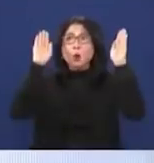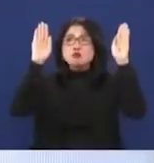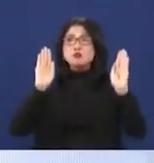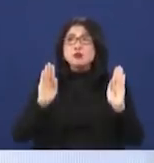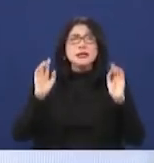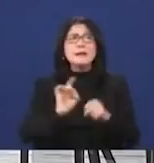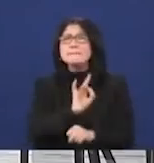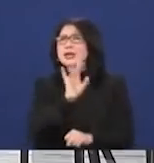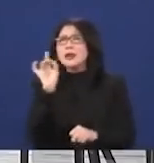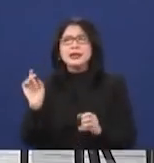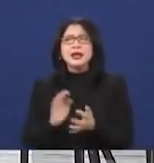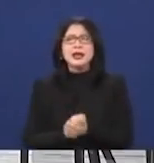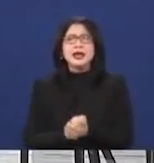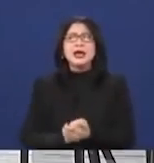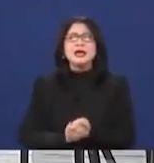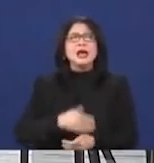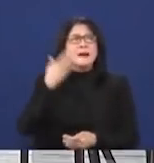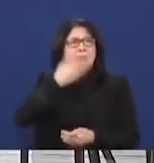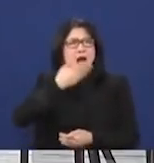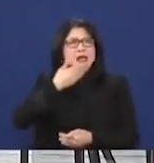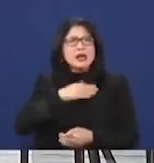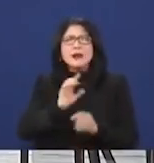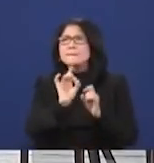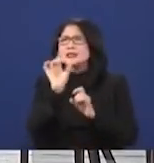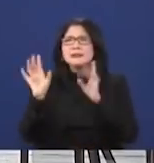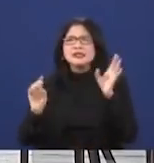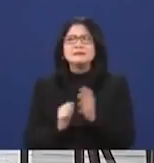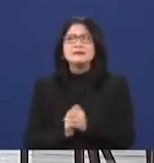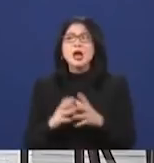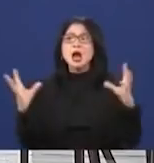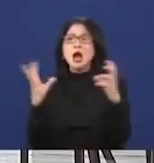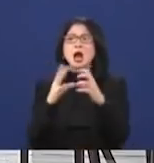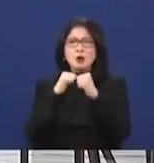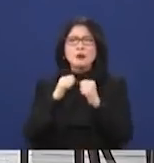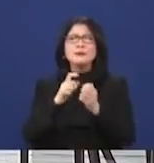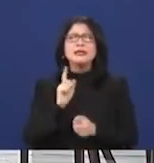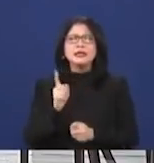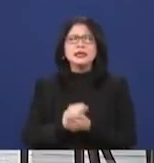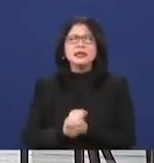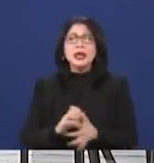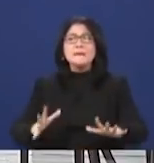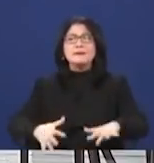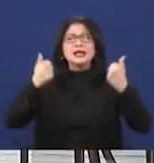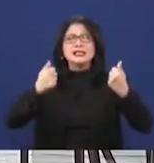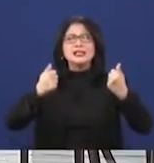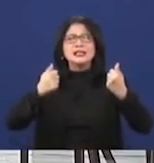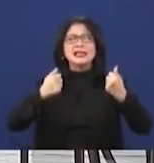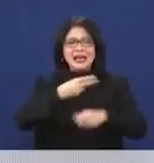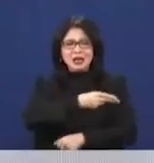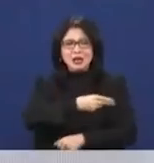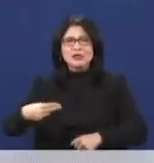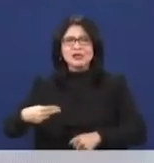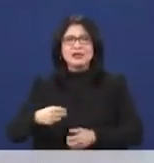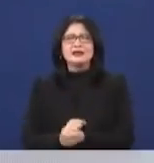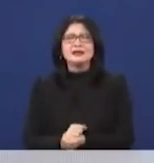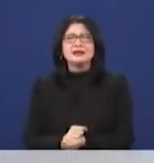budaya-budaya berlainan dengan bahasa yang berlainan. Kompromi ini yang menghasilkan Republik Indonesia. Karena